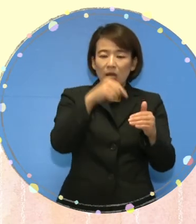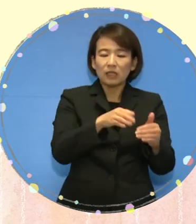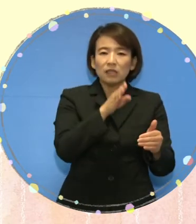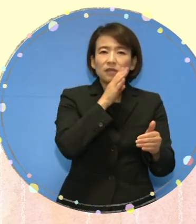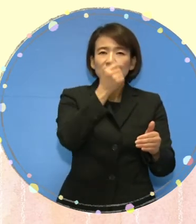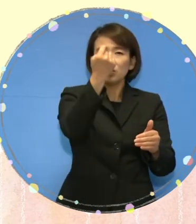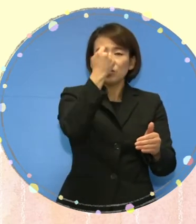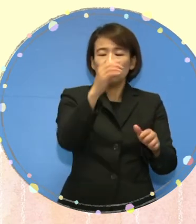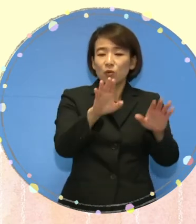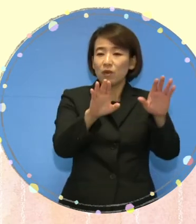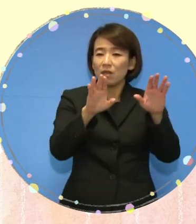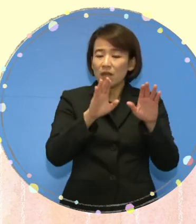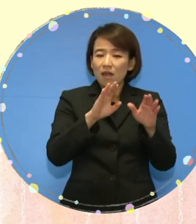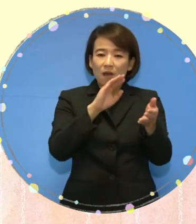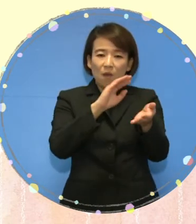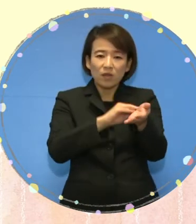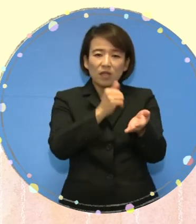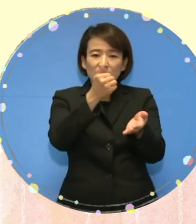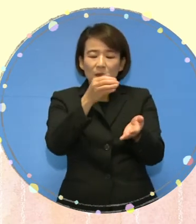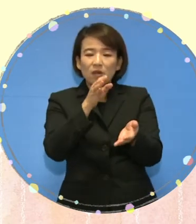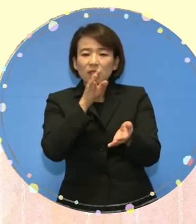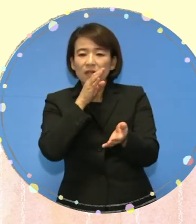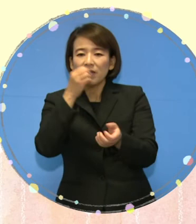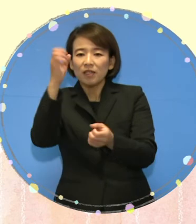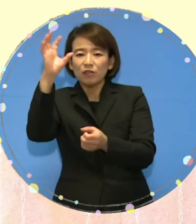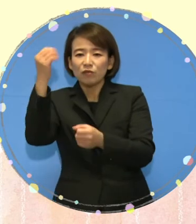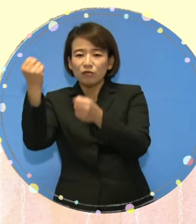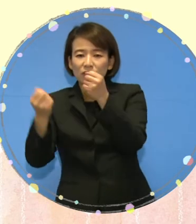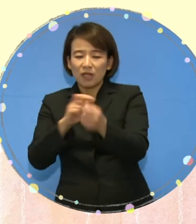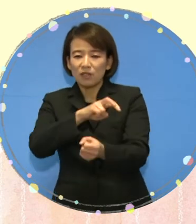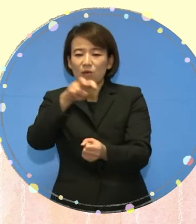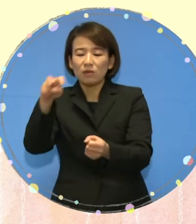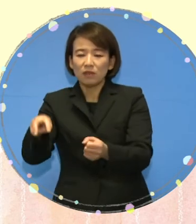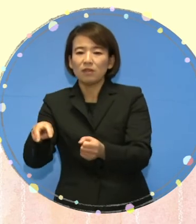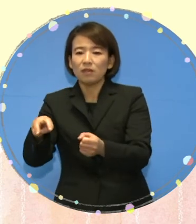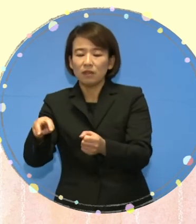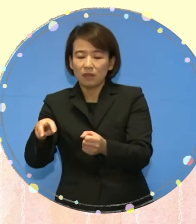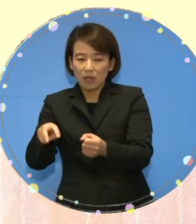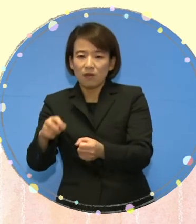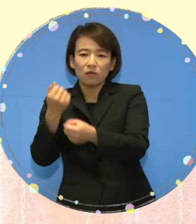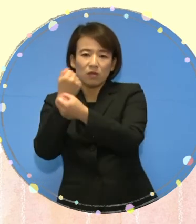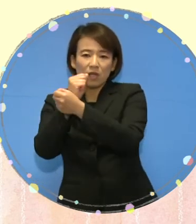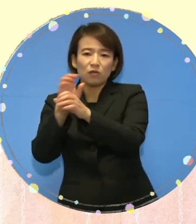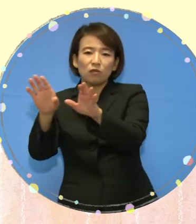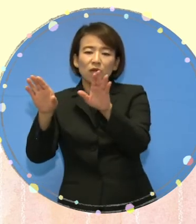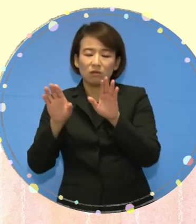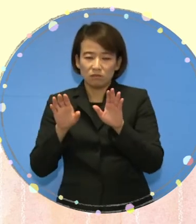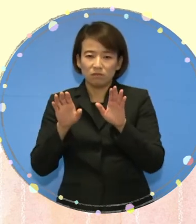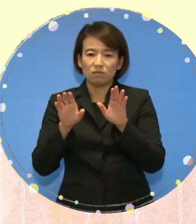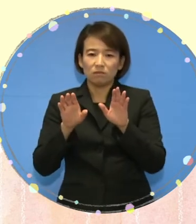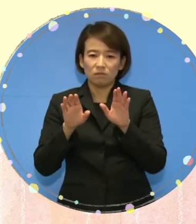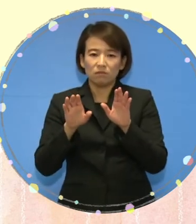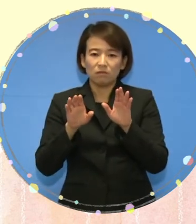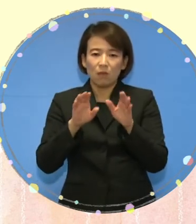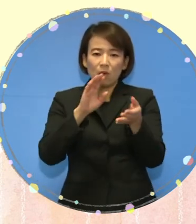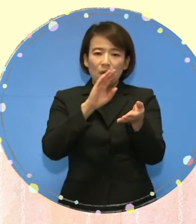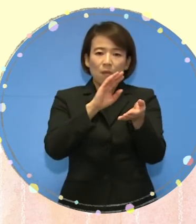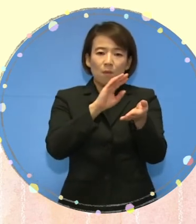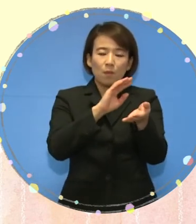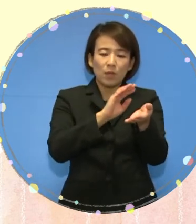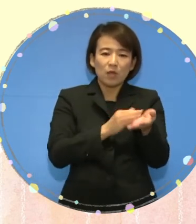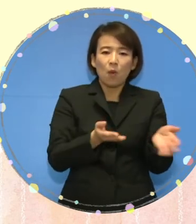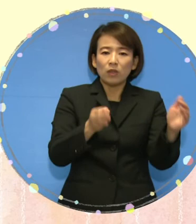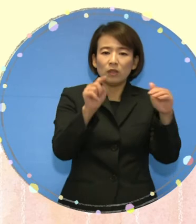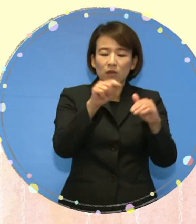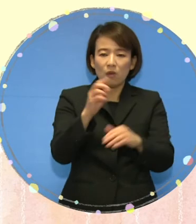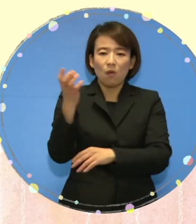ともに医師による救急車同僚実習を受け6研修体制で医療機関と消防官が